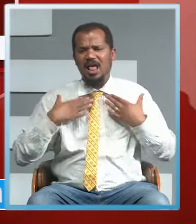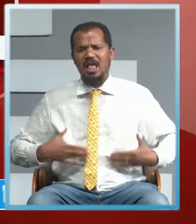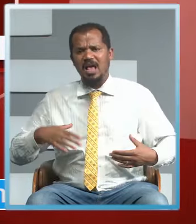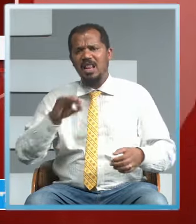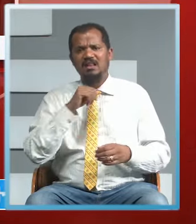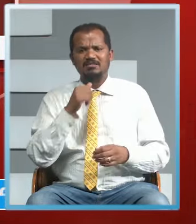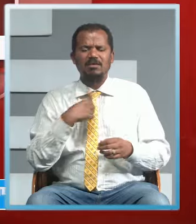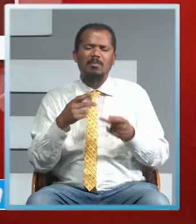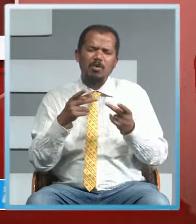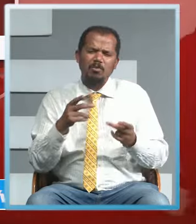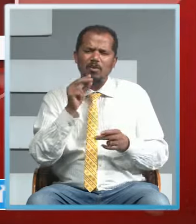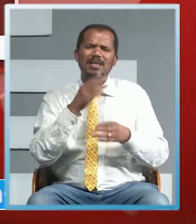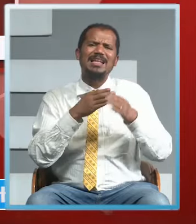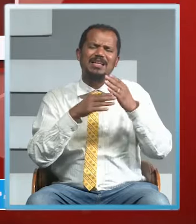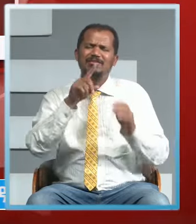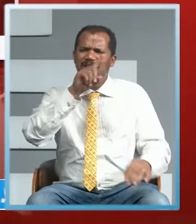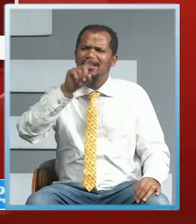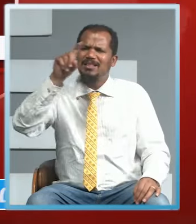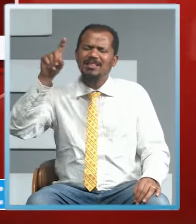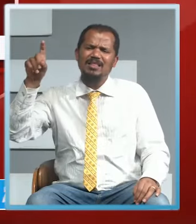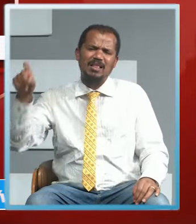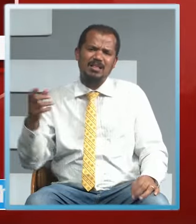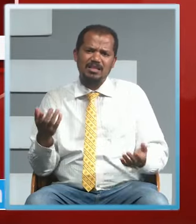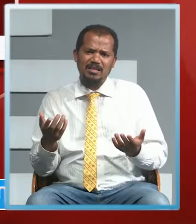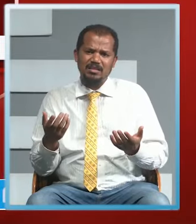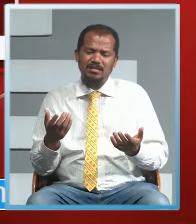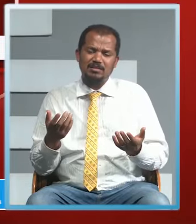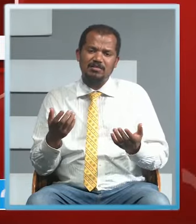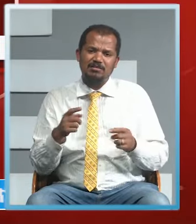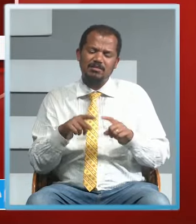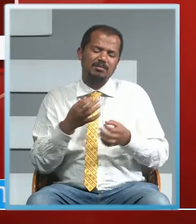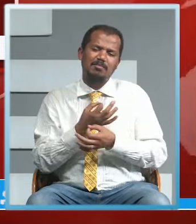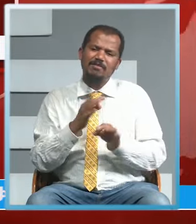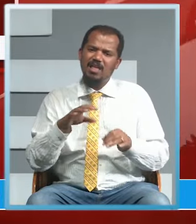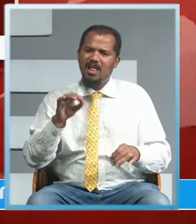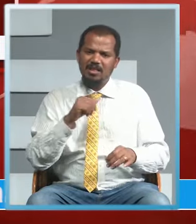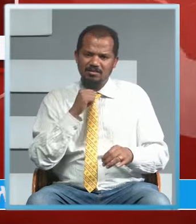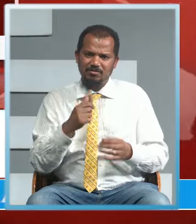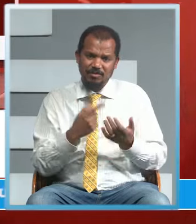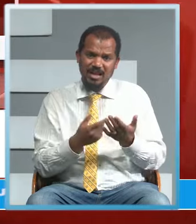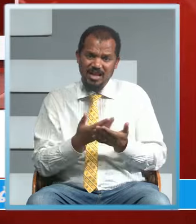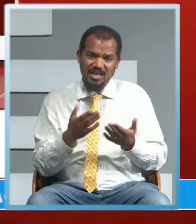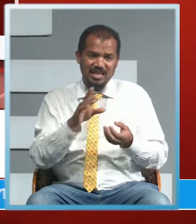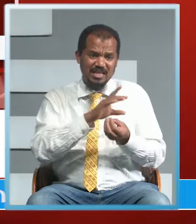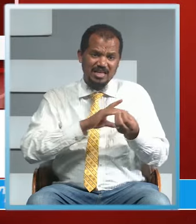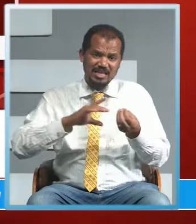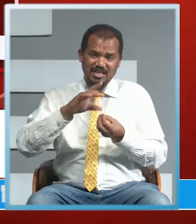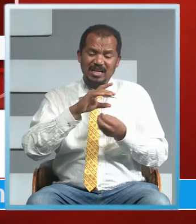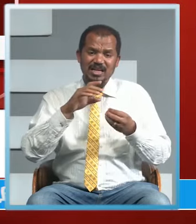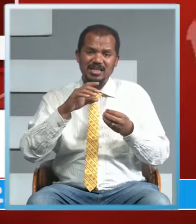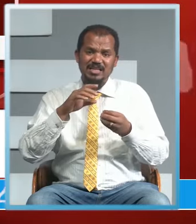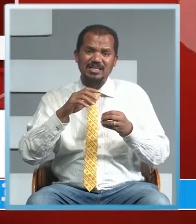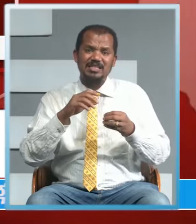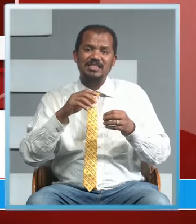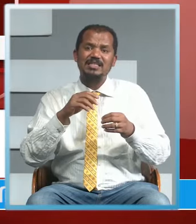አላገኘም። ጠየቅ ነው በየቦታ በየደረጃ ጠየቅ ነው በብዙ ቦታ ደረስ ነው እስከ ፕሬዚደንት ድረስ ግን ጠየቅ ነው መፍትሄ አላገኘም። ይህንን ነገር እስከ ክልል ፕሬዚደንት